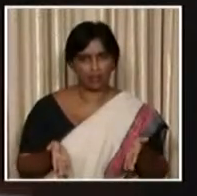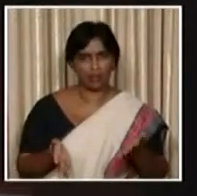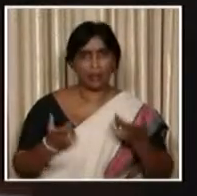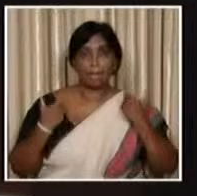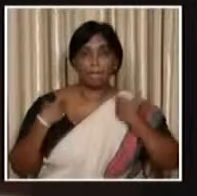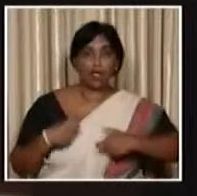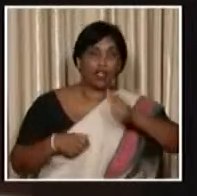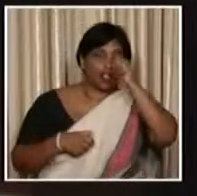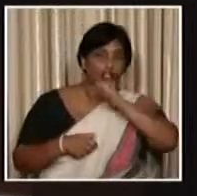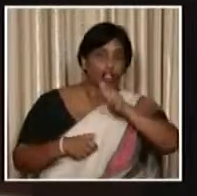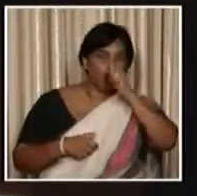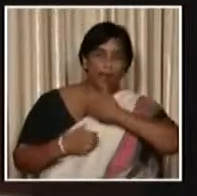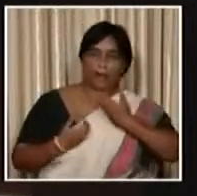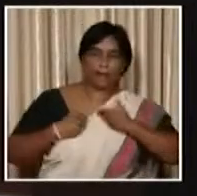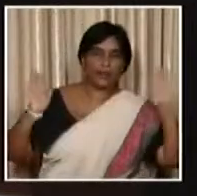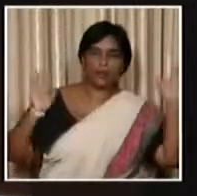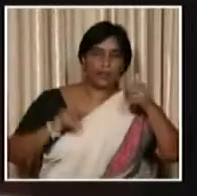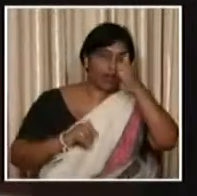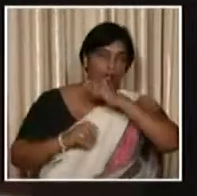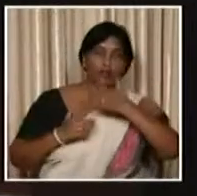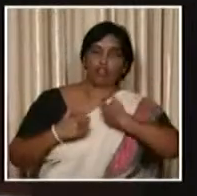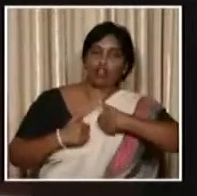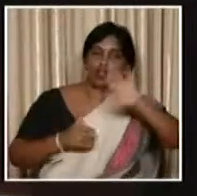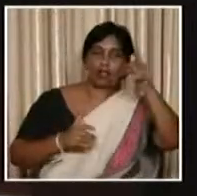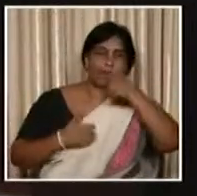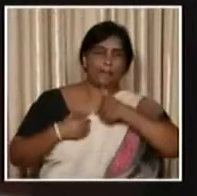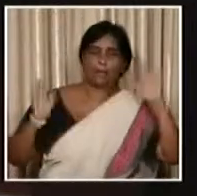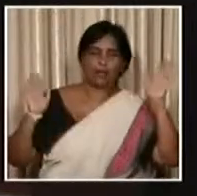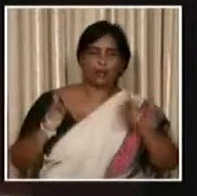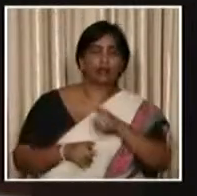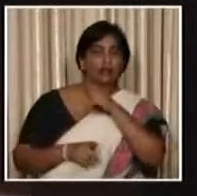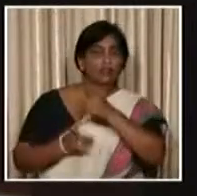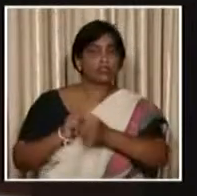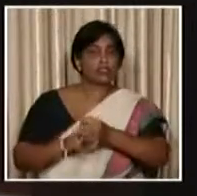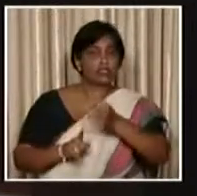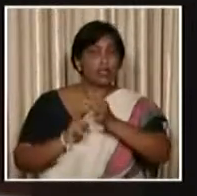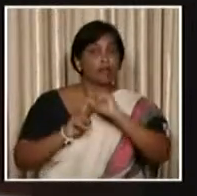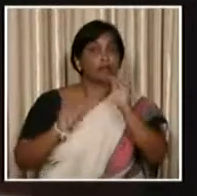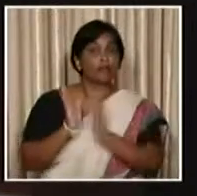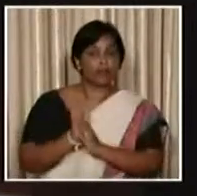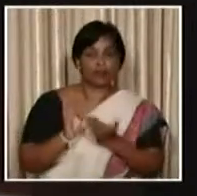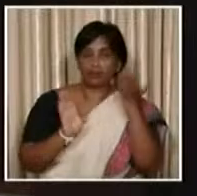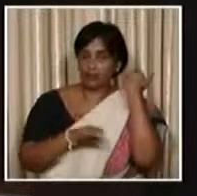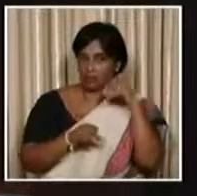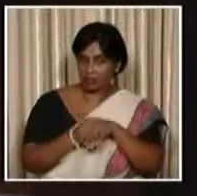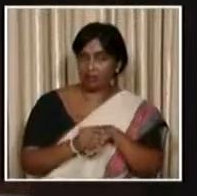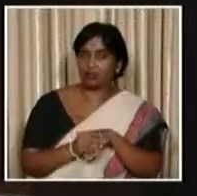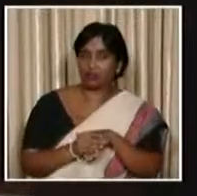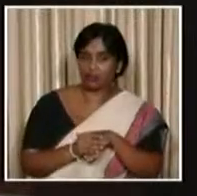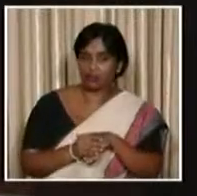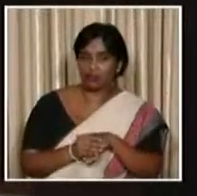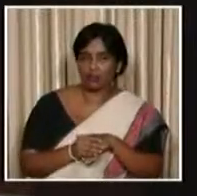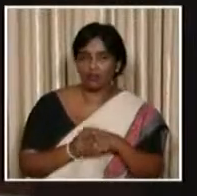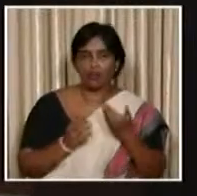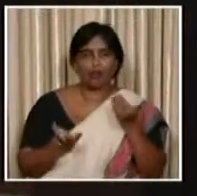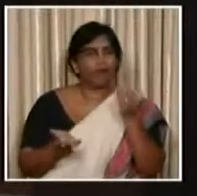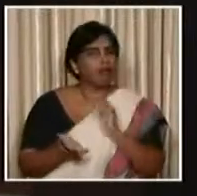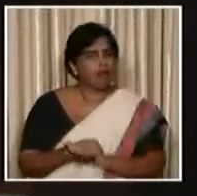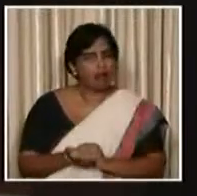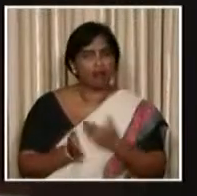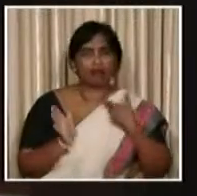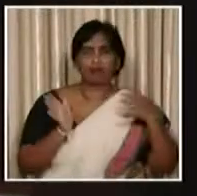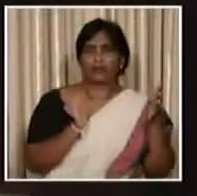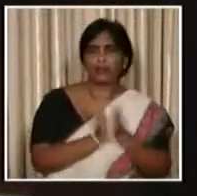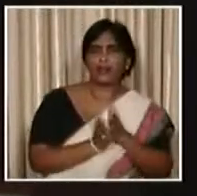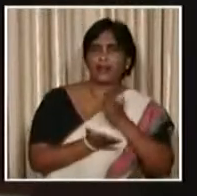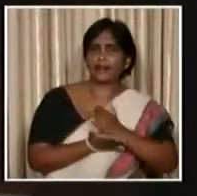මහින්ද හොරා අපිට එපා මහින්ද හොරා අපිට එපා මහින්ද හොරා අපිට එපා ඔබතුමා ජනාධිපති අගමැති හැටියට ඊට පස්සේ කොහොමද ඔබතුමා ගිහිල්ලා එතුමත්